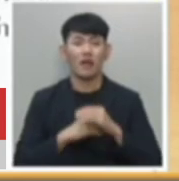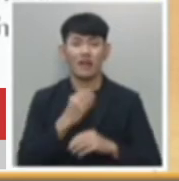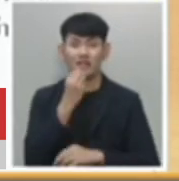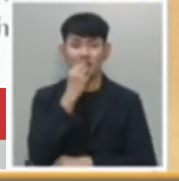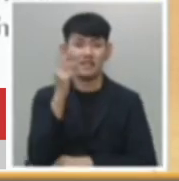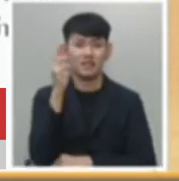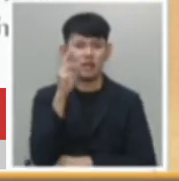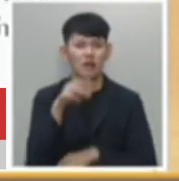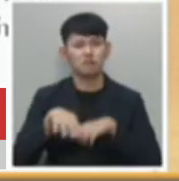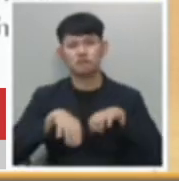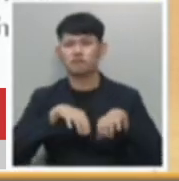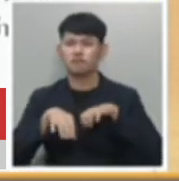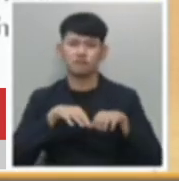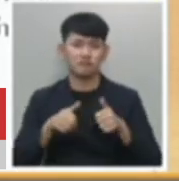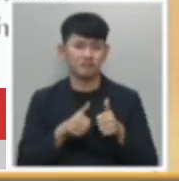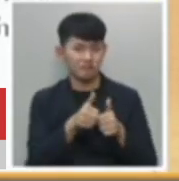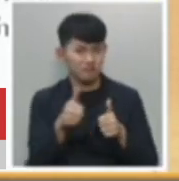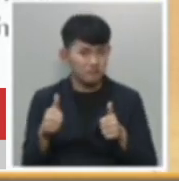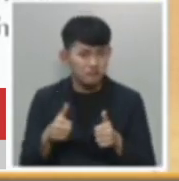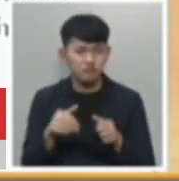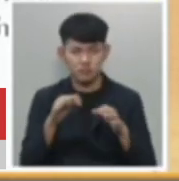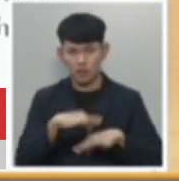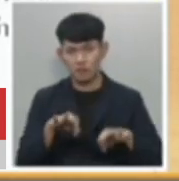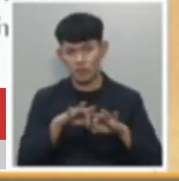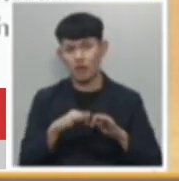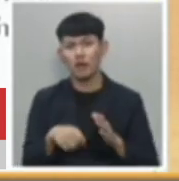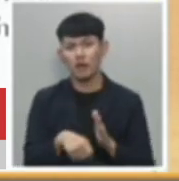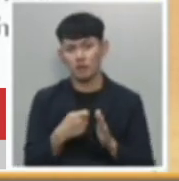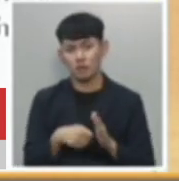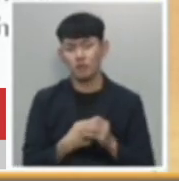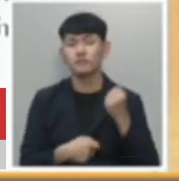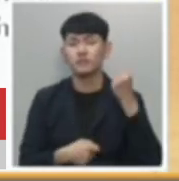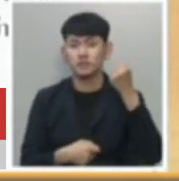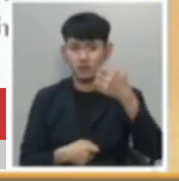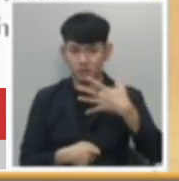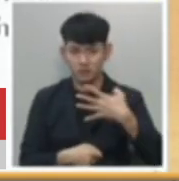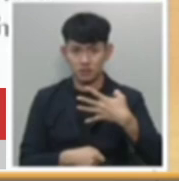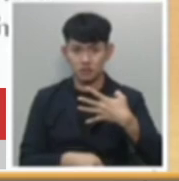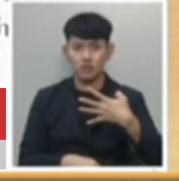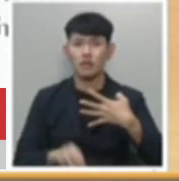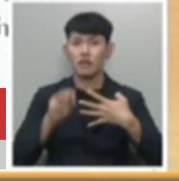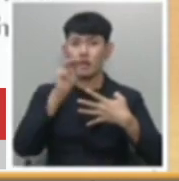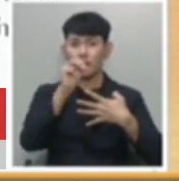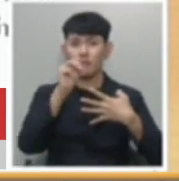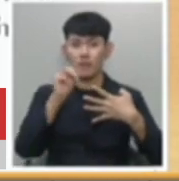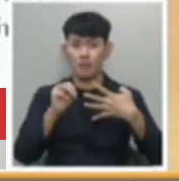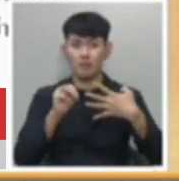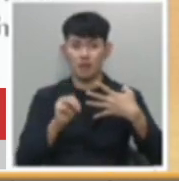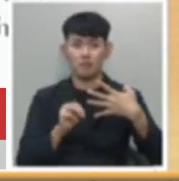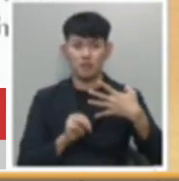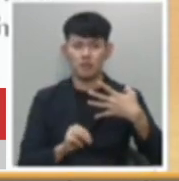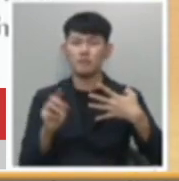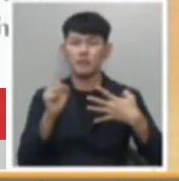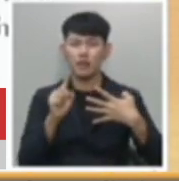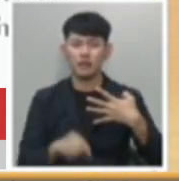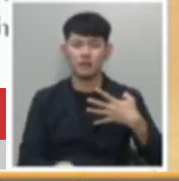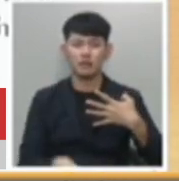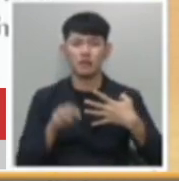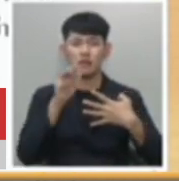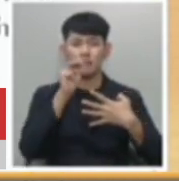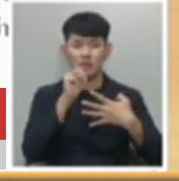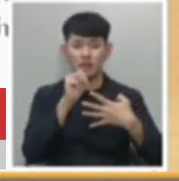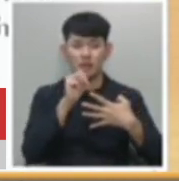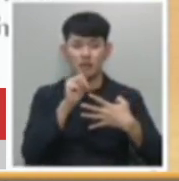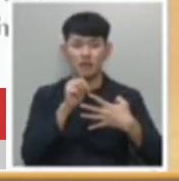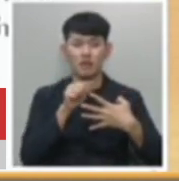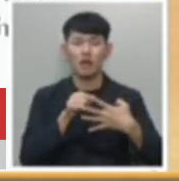าพนั้นมันอยู่ขึ้นปัจจัยอยู่4ประการนะครับก็คือ 4M ที่บอกว่าแมนมันนี่